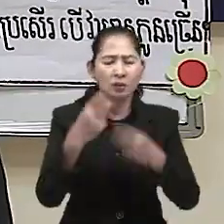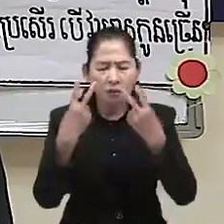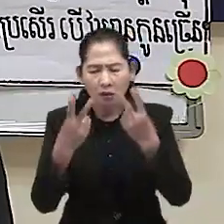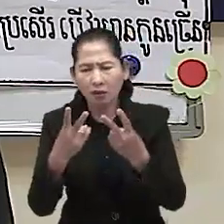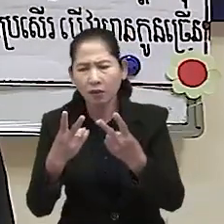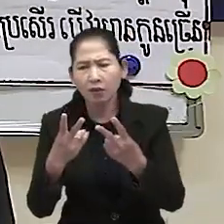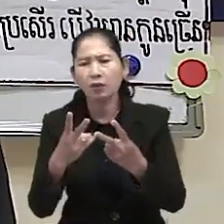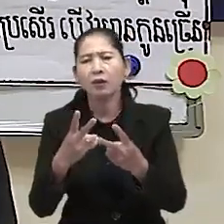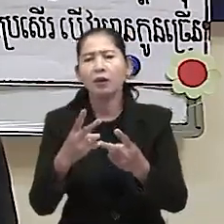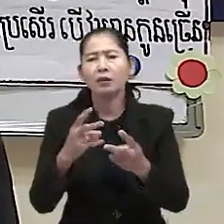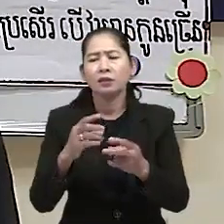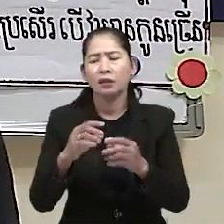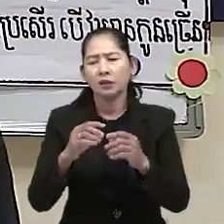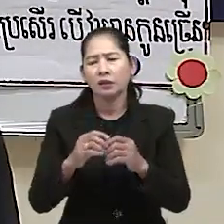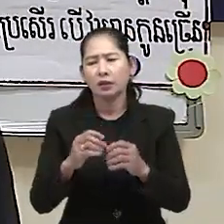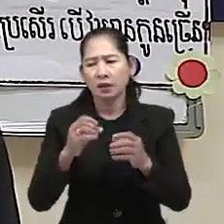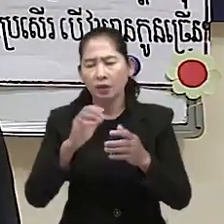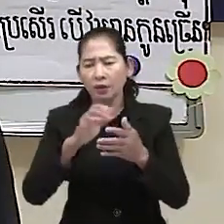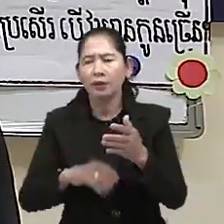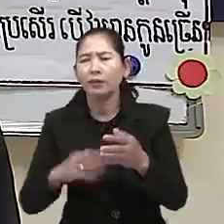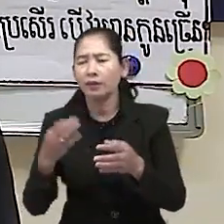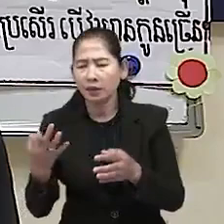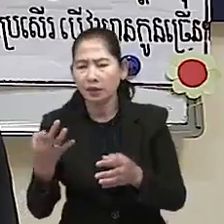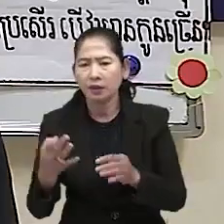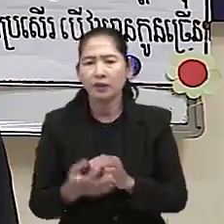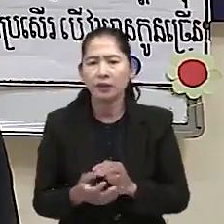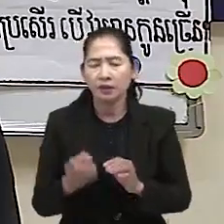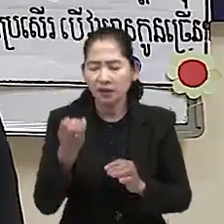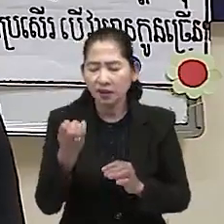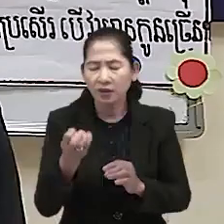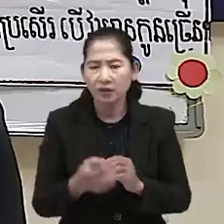ភាពខ្វះចន្លោះបន្តិចបន្តួចអកូន